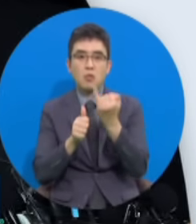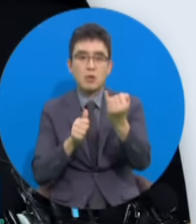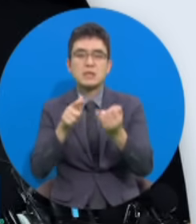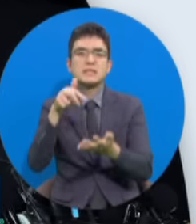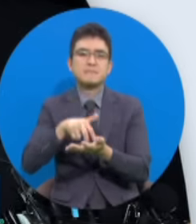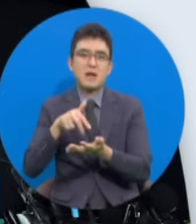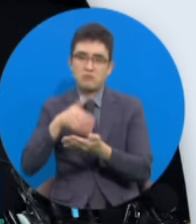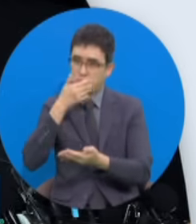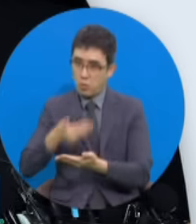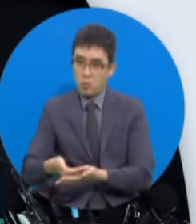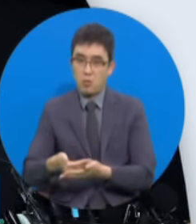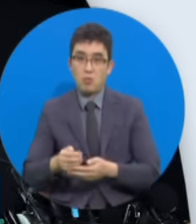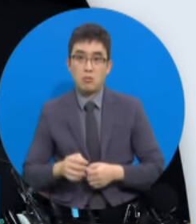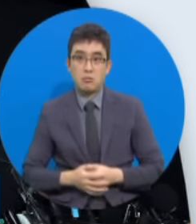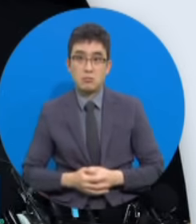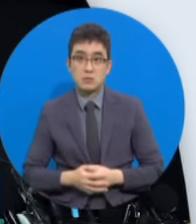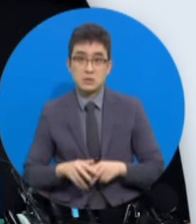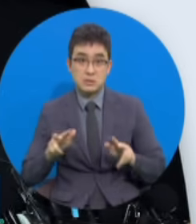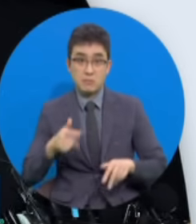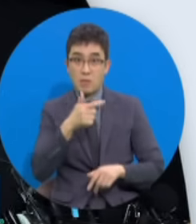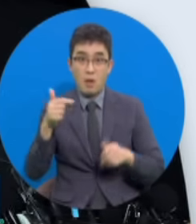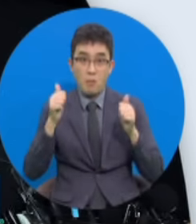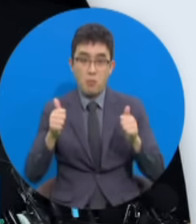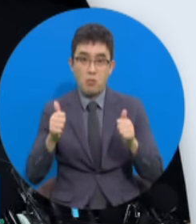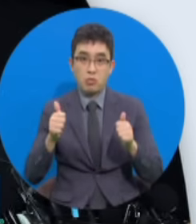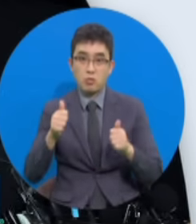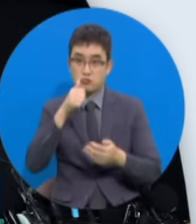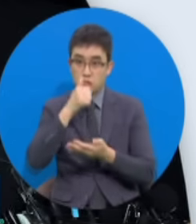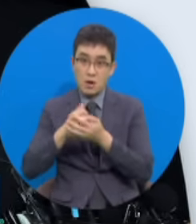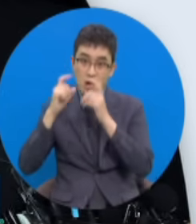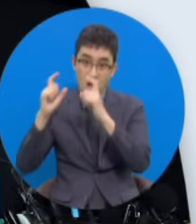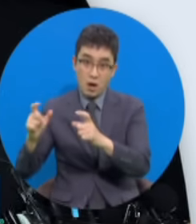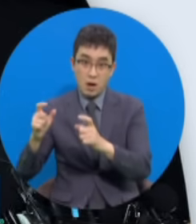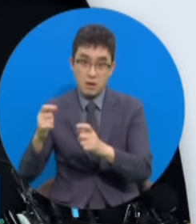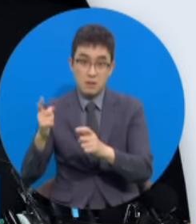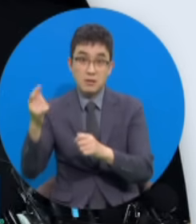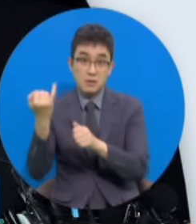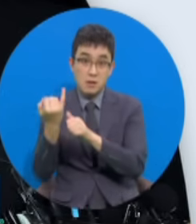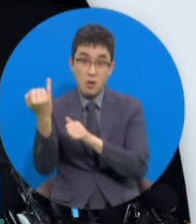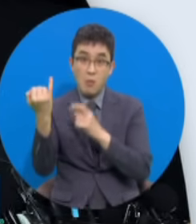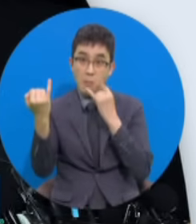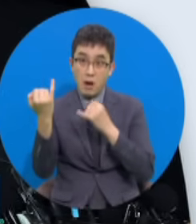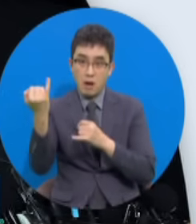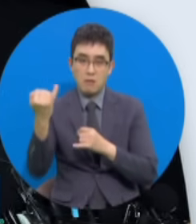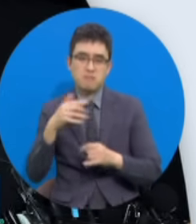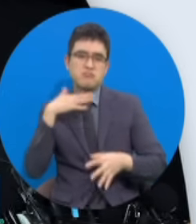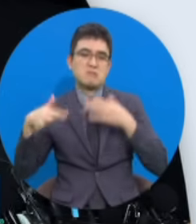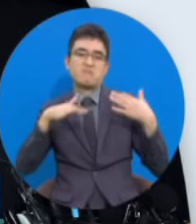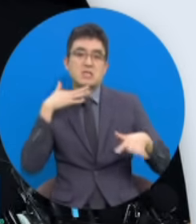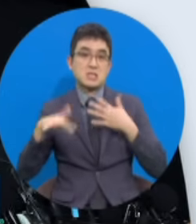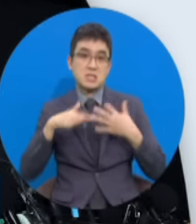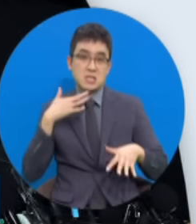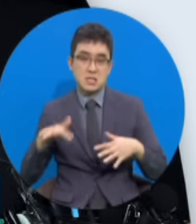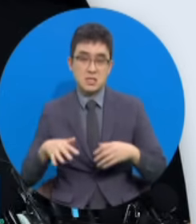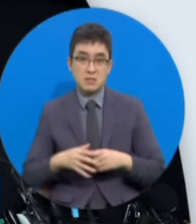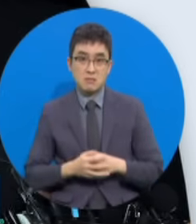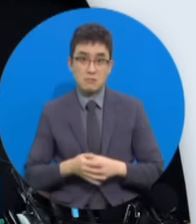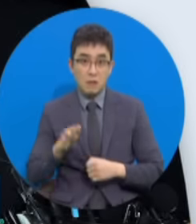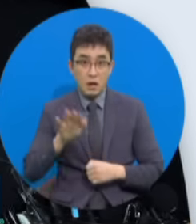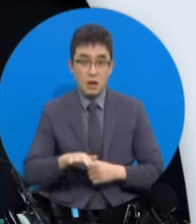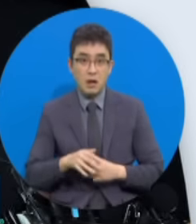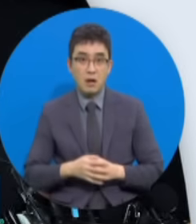중요하다. 지금 대법원에서 유죄가 판결될 때까지 정경심 같은 경우 끝까지 부인했다. 그런 마당에